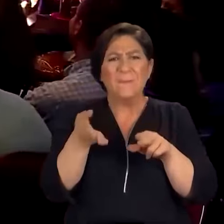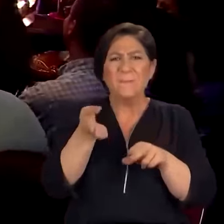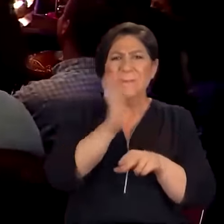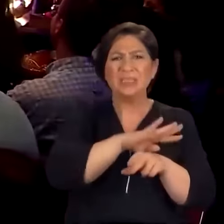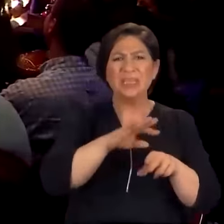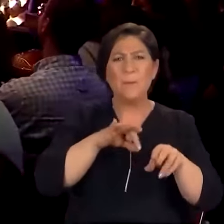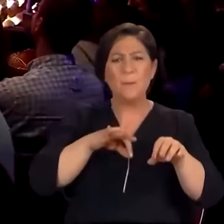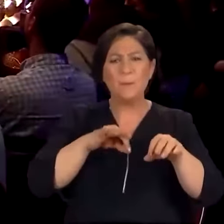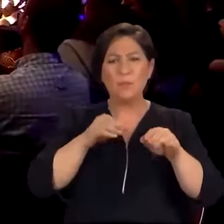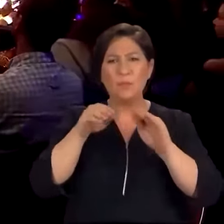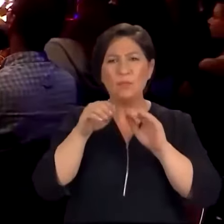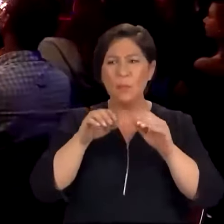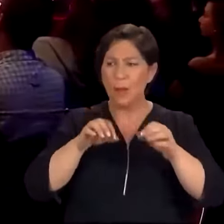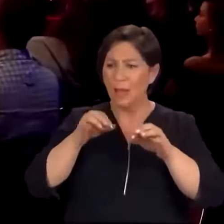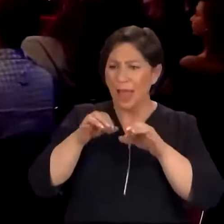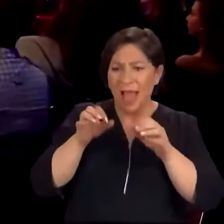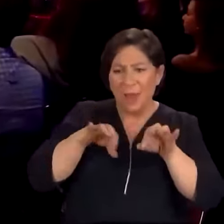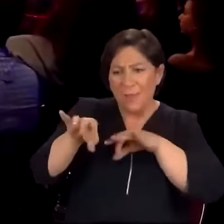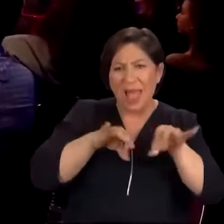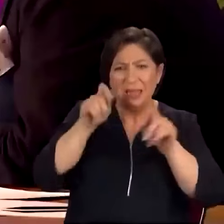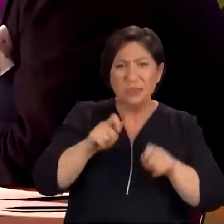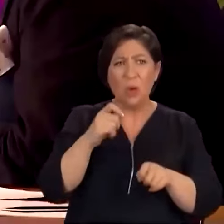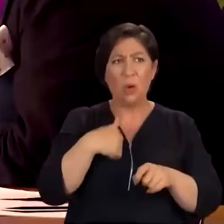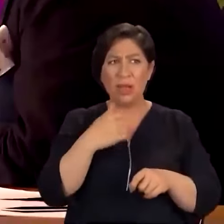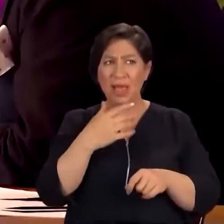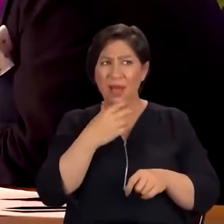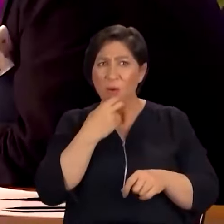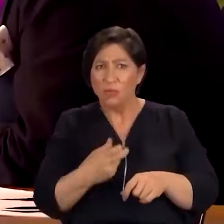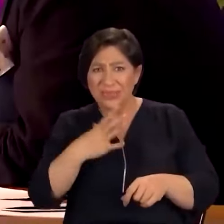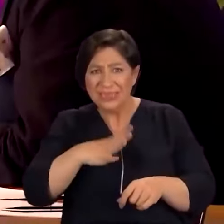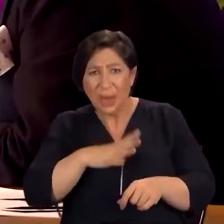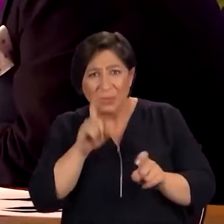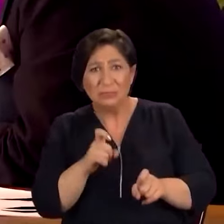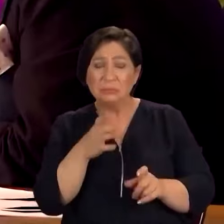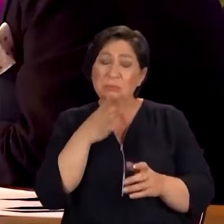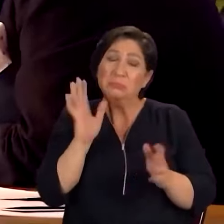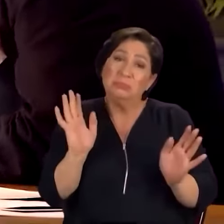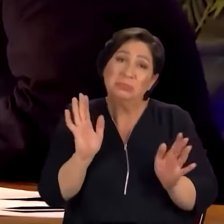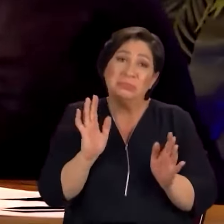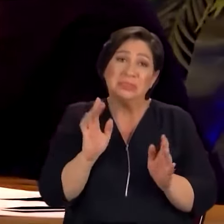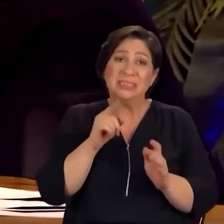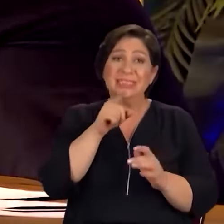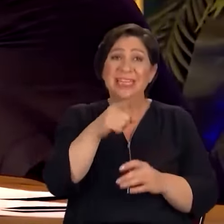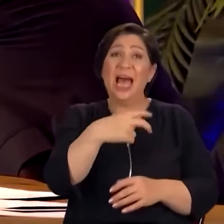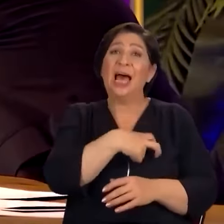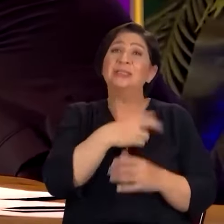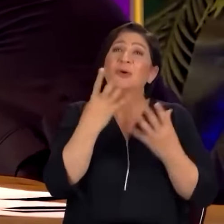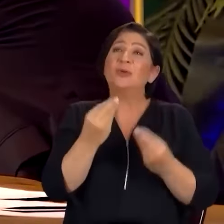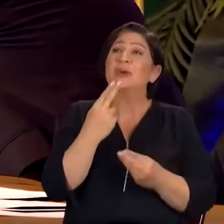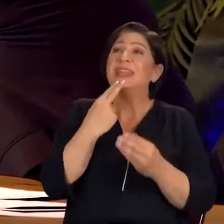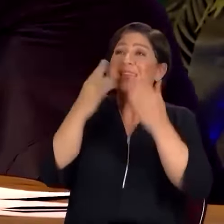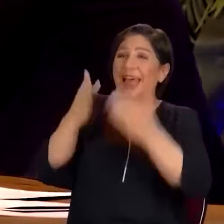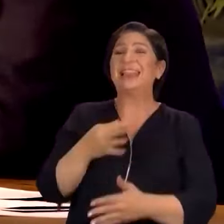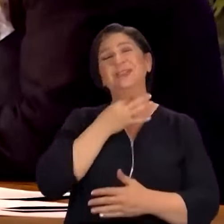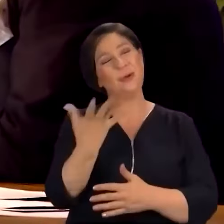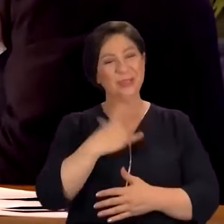başkasına programlanmış bir ömrü seçer miydim bilmiyorum ama ben sizin nezdinizde aşık olduğum kadına teşekkür ederim. <yani.